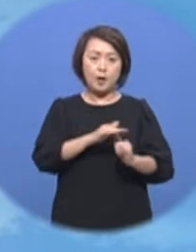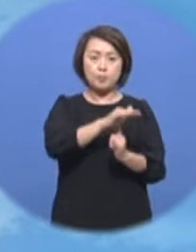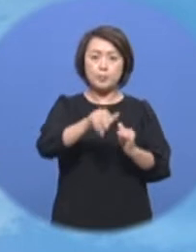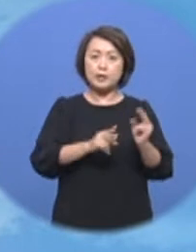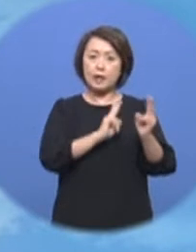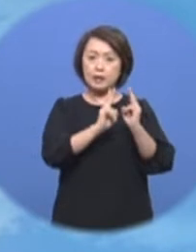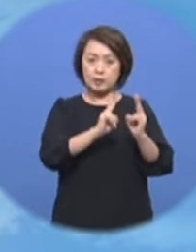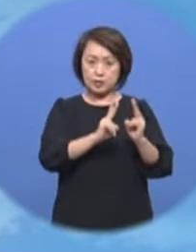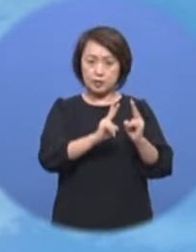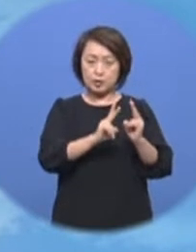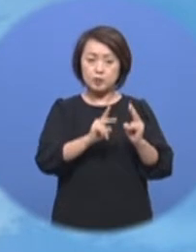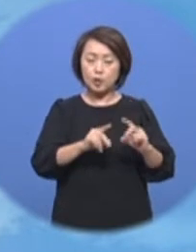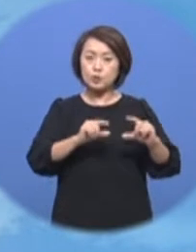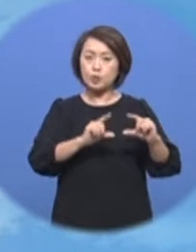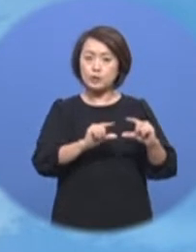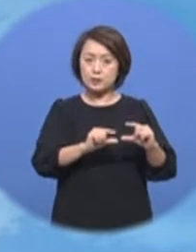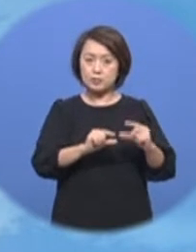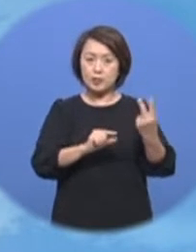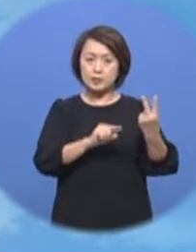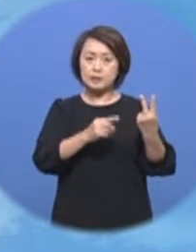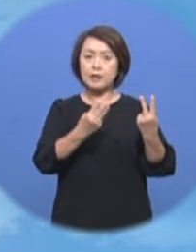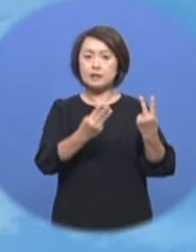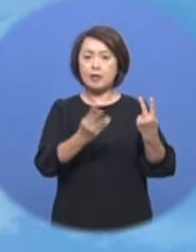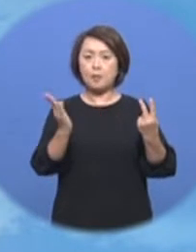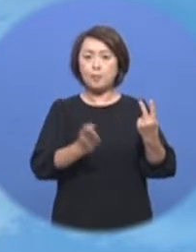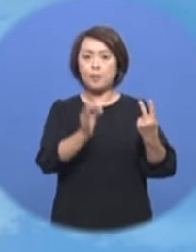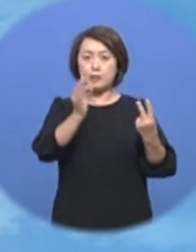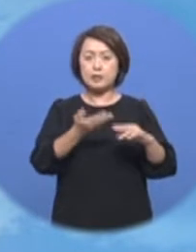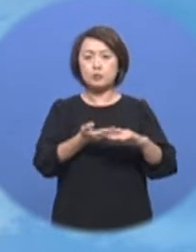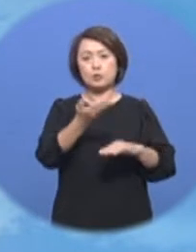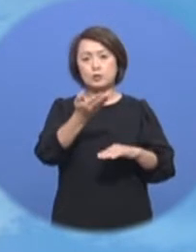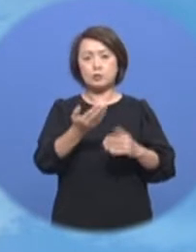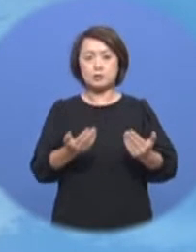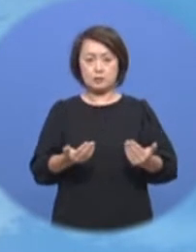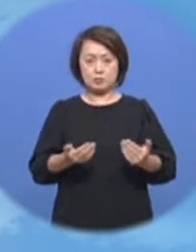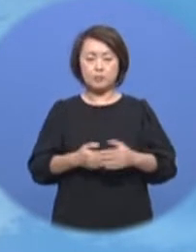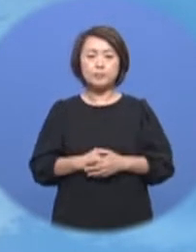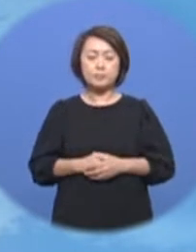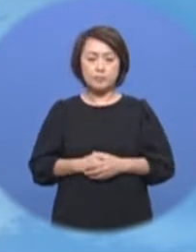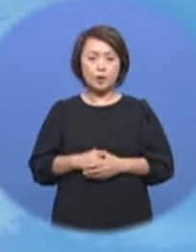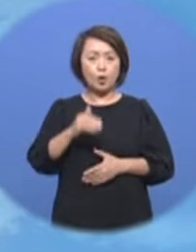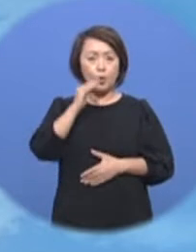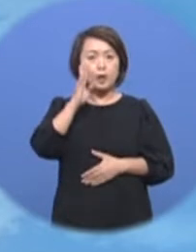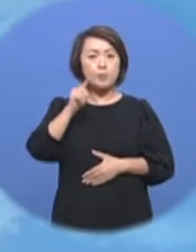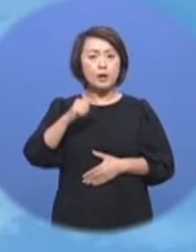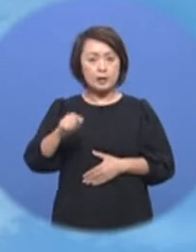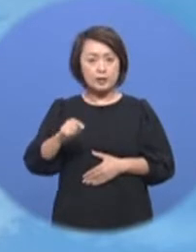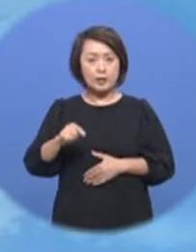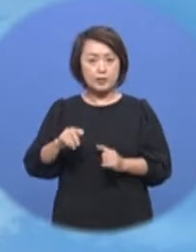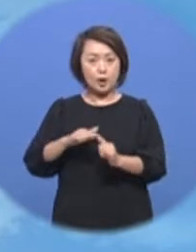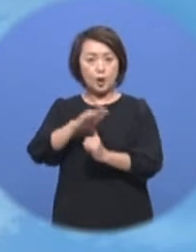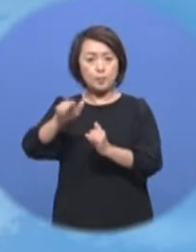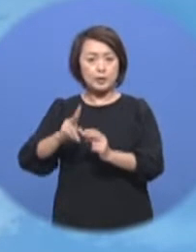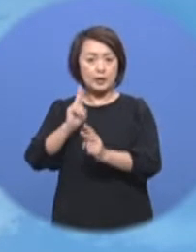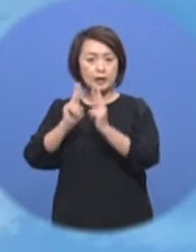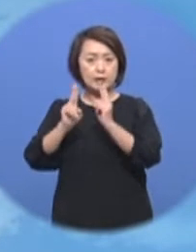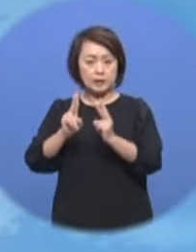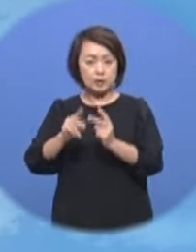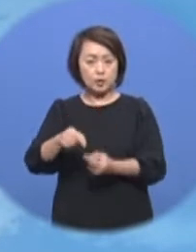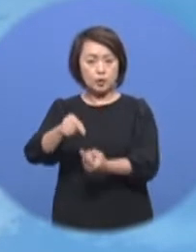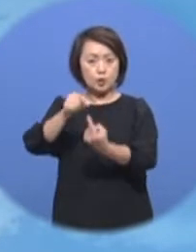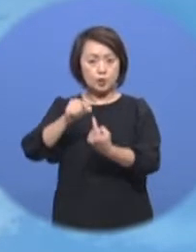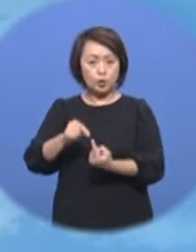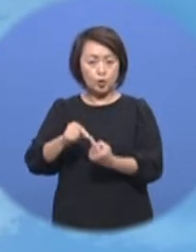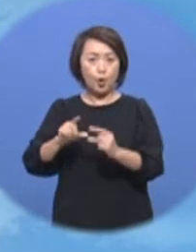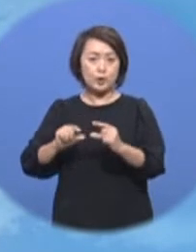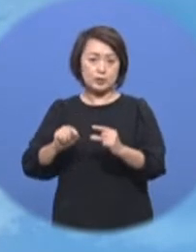では法定雇用率が 2.3% 以上となっています。本県の民間企業における障害者実